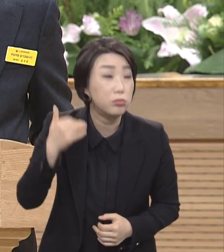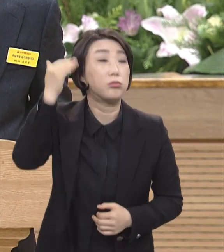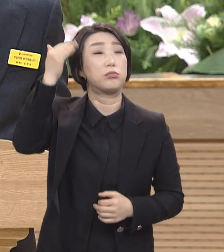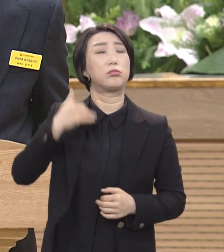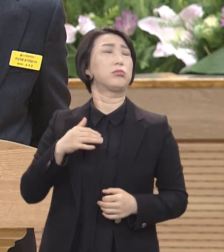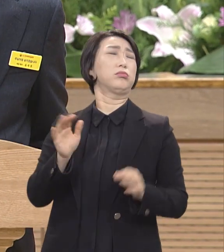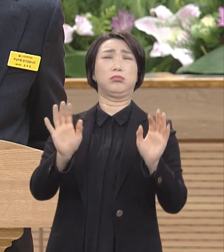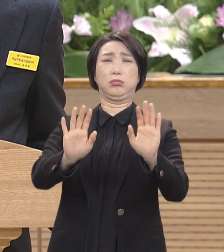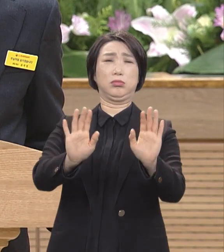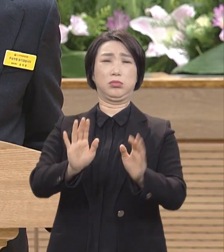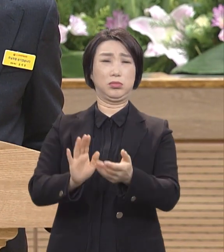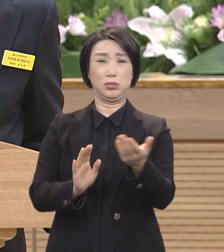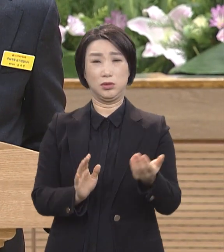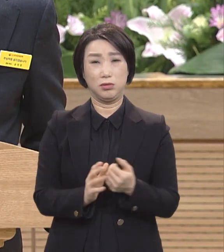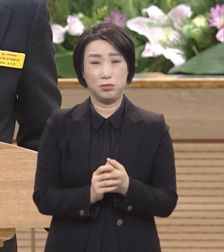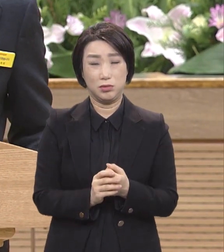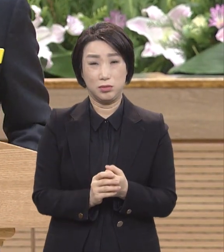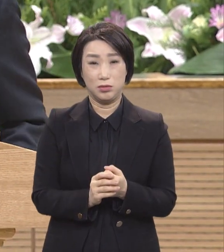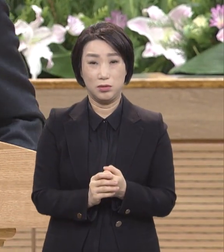이건 절대 아니지.